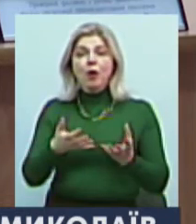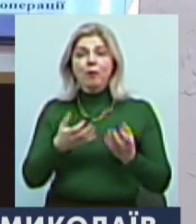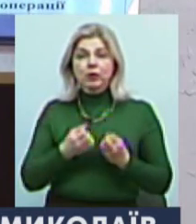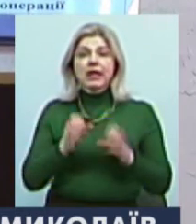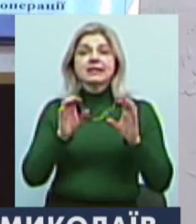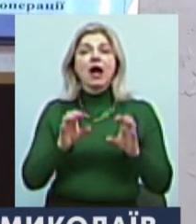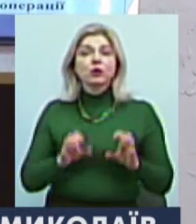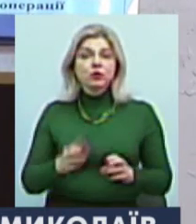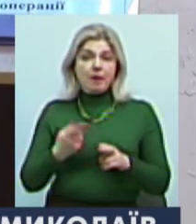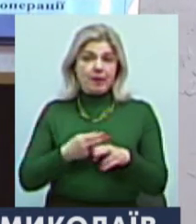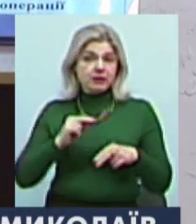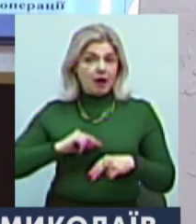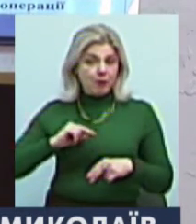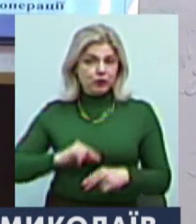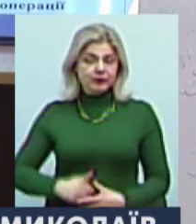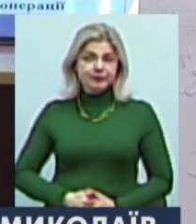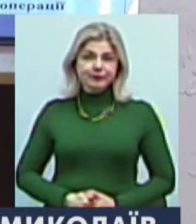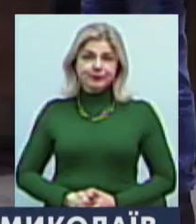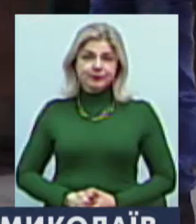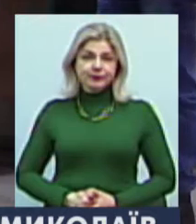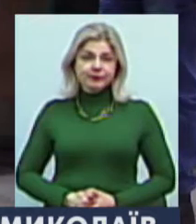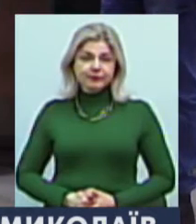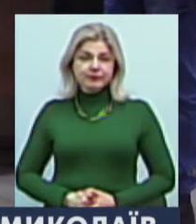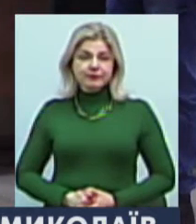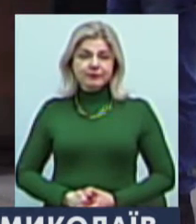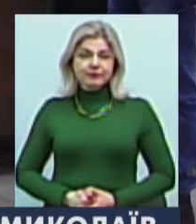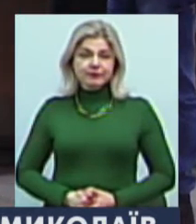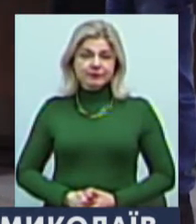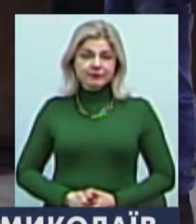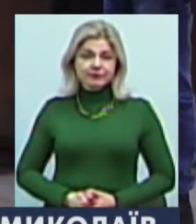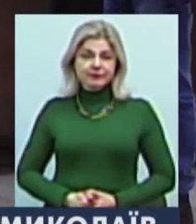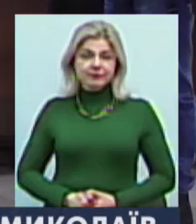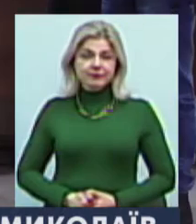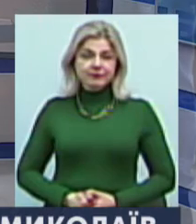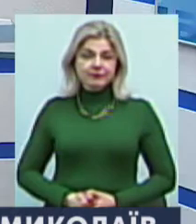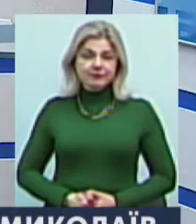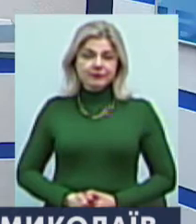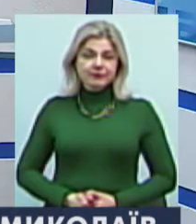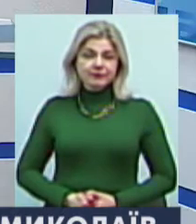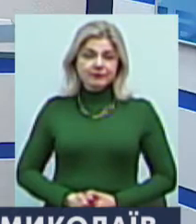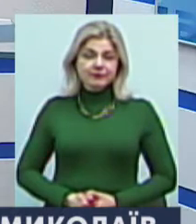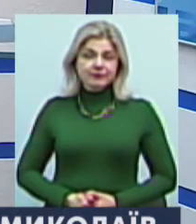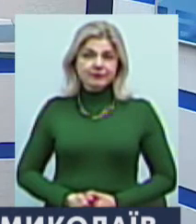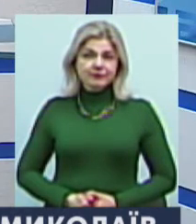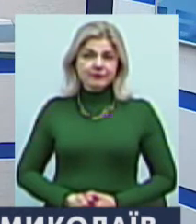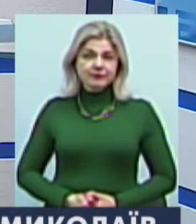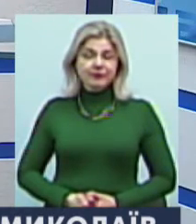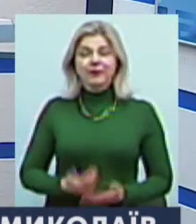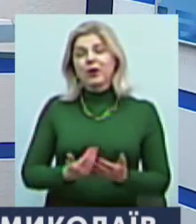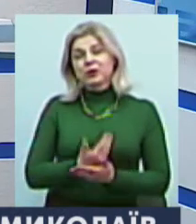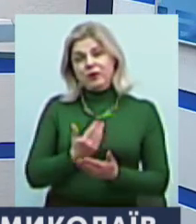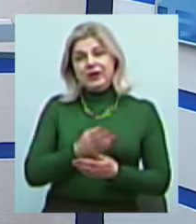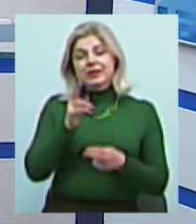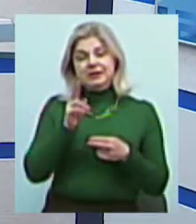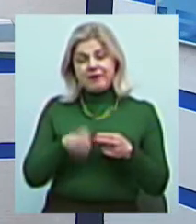статус безробітного. Вікторія Чернявська, Юлія Кускова, телевізійні новини Миколаївщини. І на цьому наш